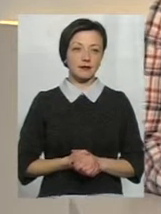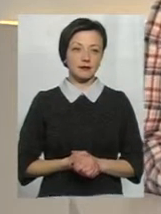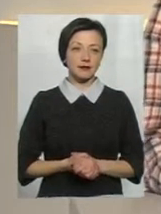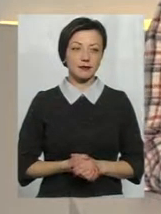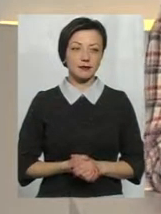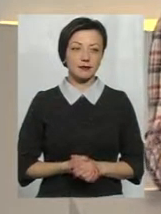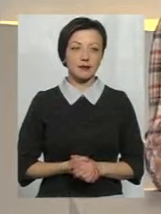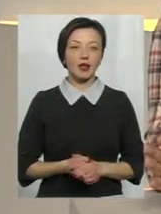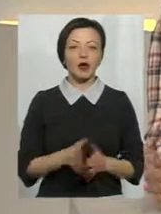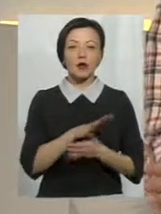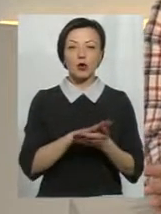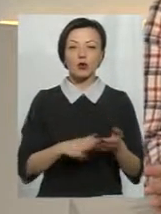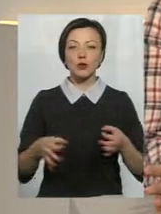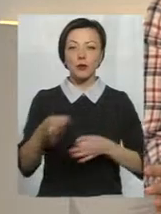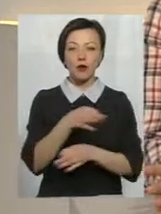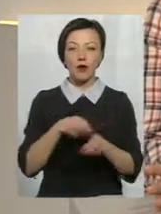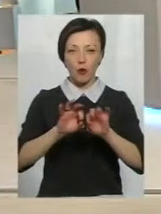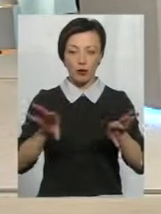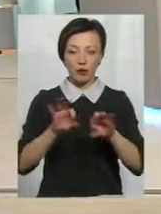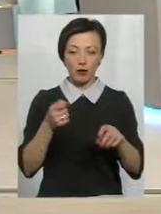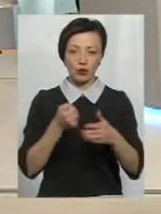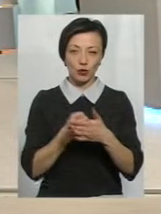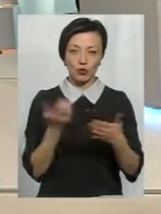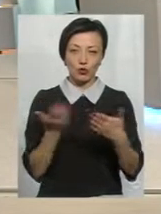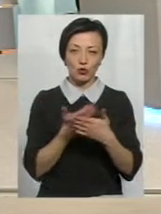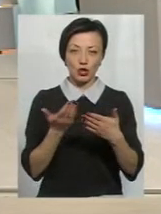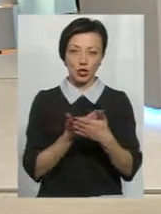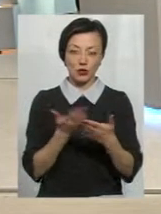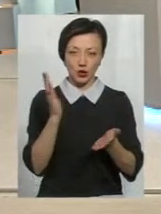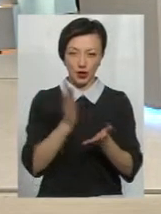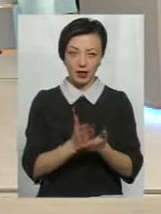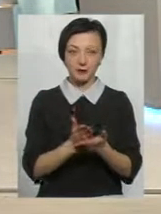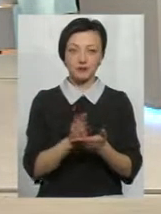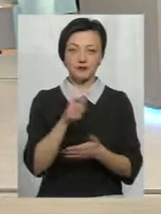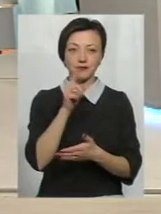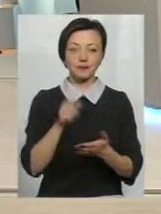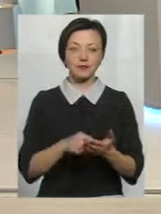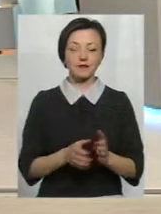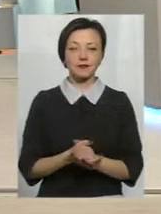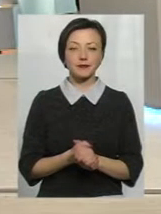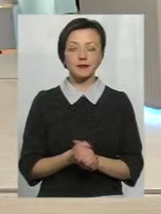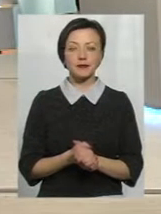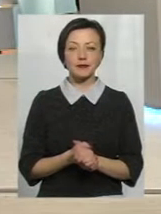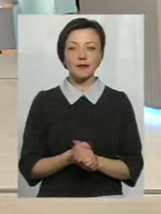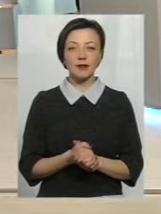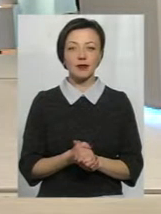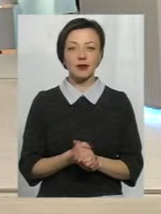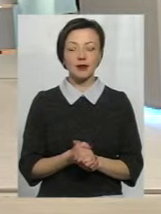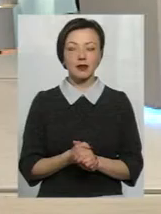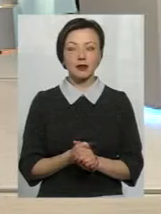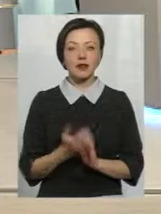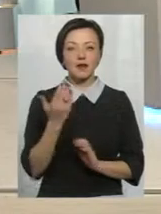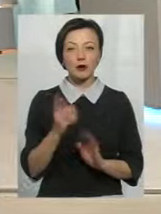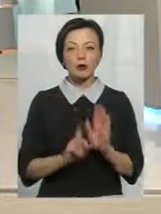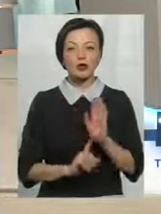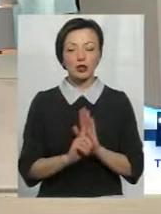Продовжимо наше обговорення. Можливо, в когось є коментар до сюжету. Пані Альона, от ви вам почали про все ж